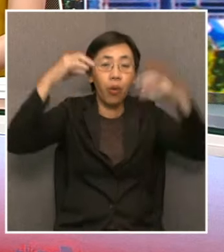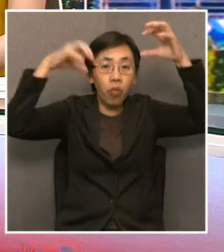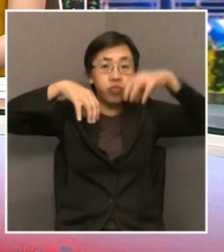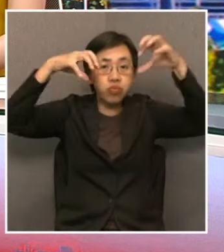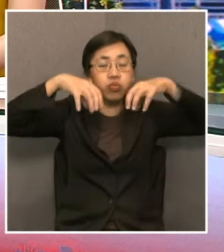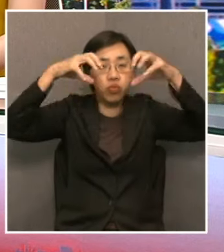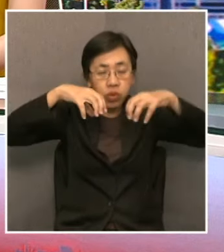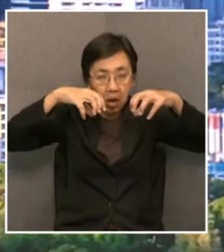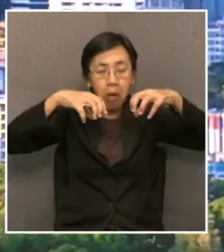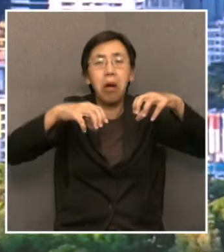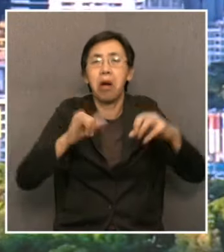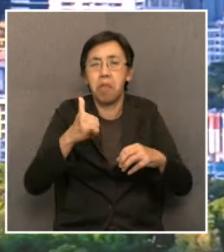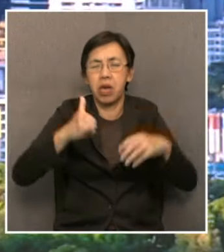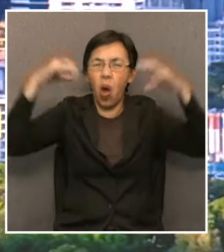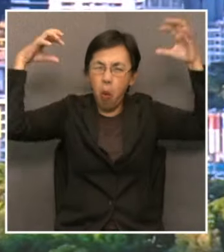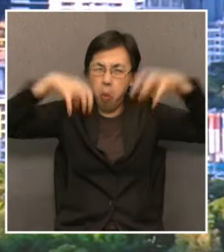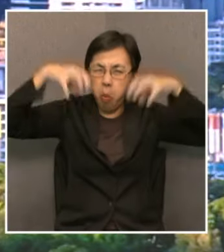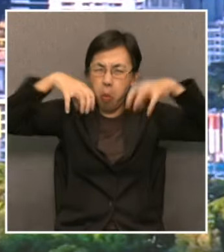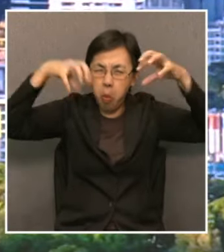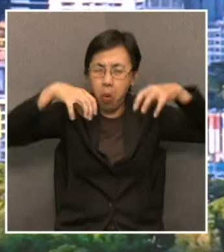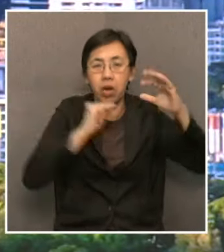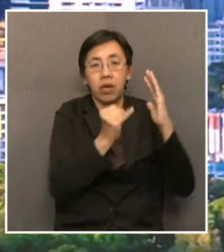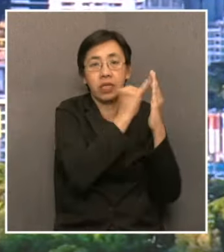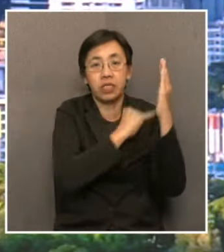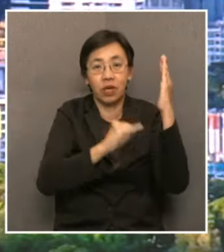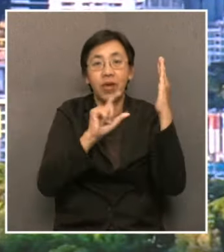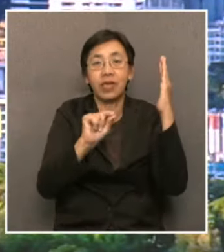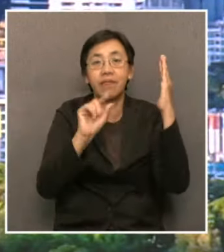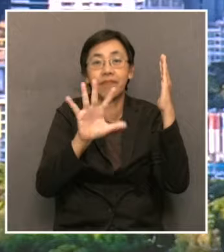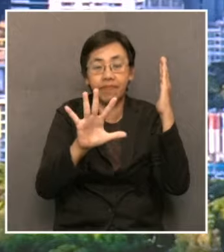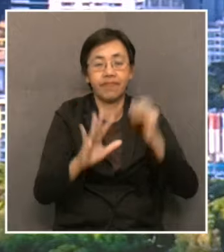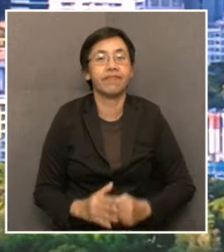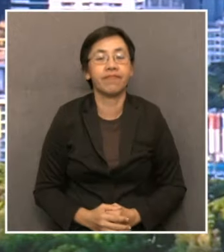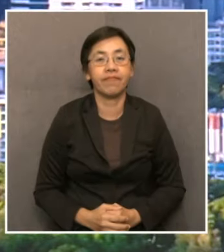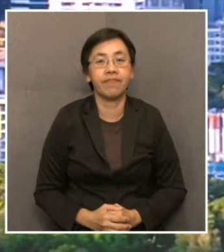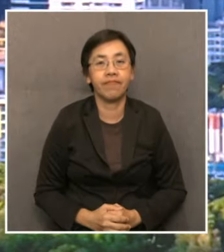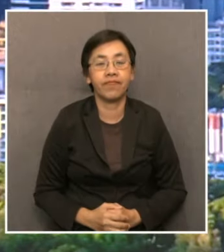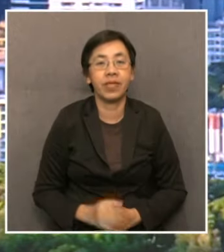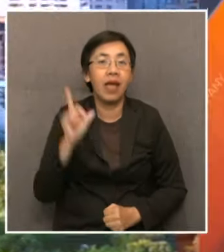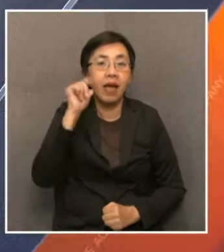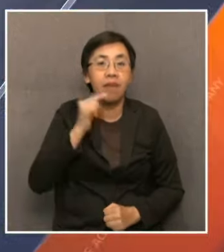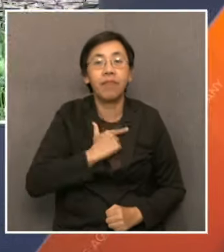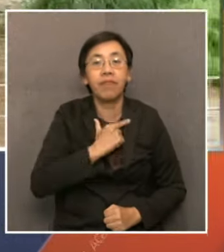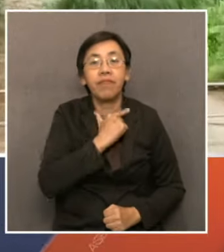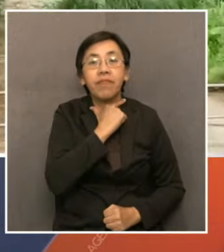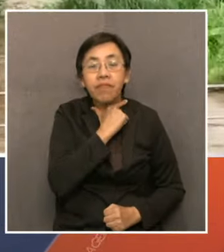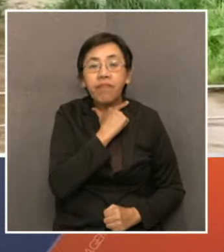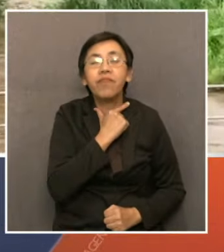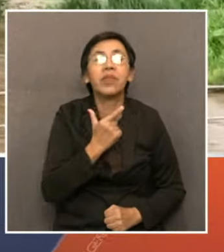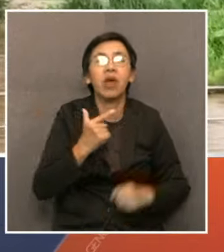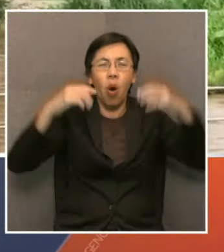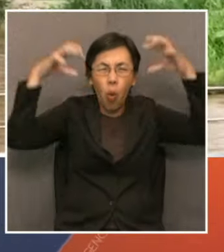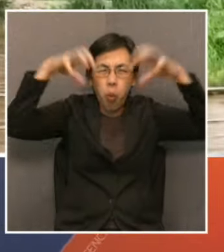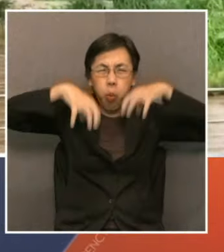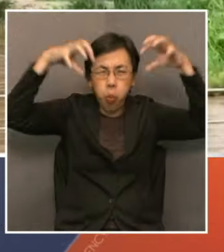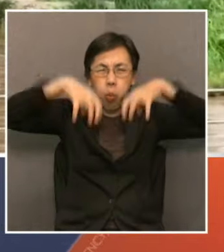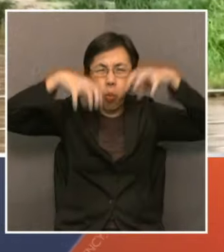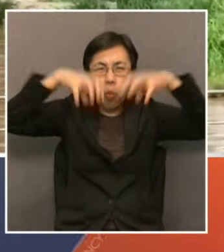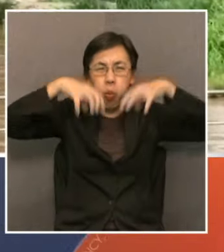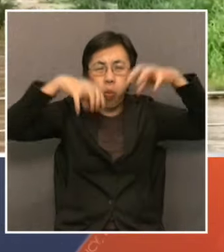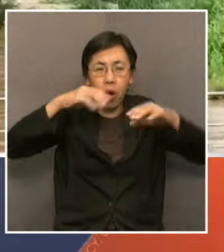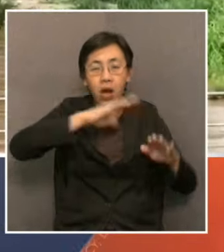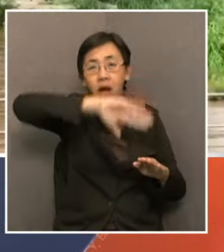ามีพื้นที่เสี่ยงเนี่ยเจอฝนตกหนักถึง25จังหวัดด้วยกันนะครับส่วนแม่ฮ่องสอนนะครับเจอฝนตกหนักในช่วงที่ผ่านมาน้ำป่าไห